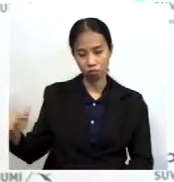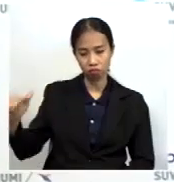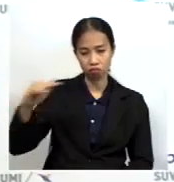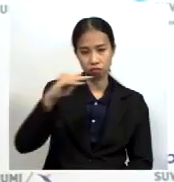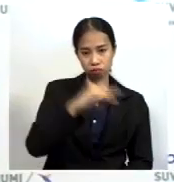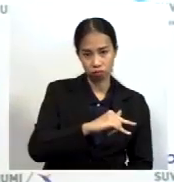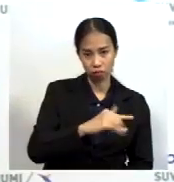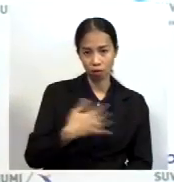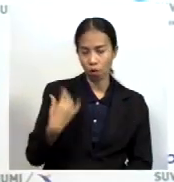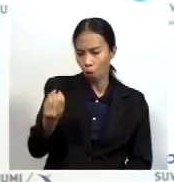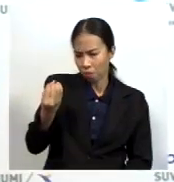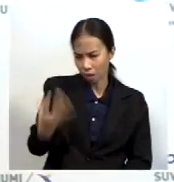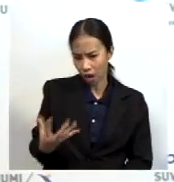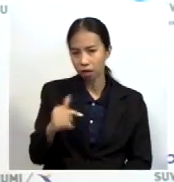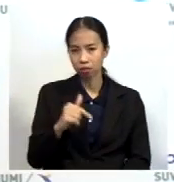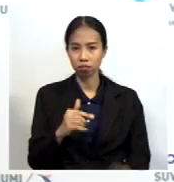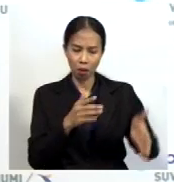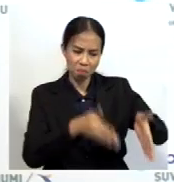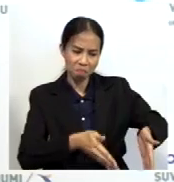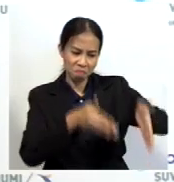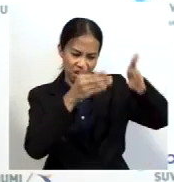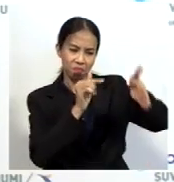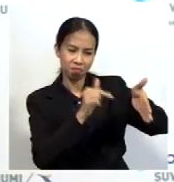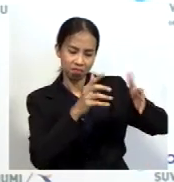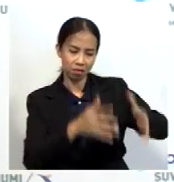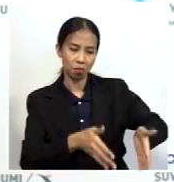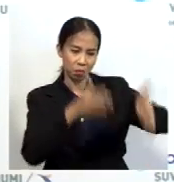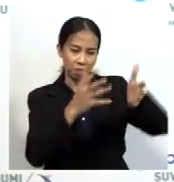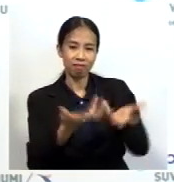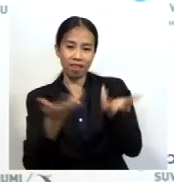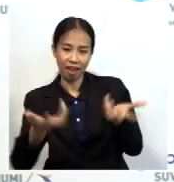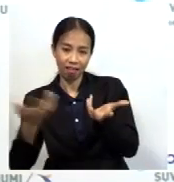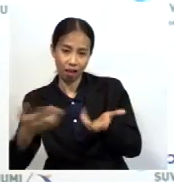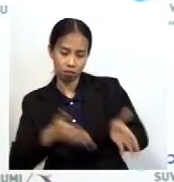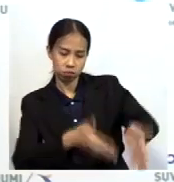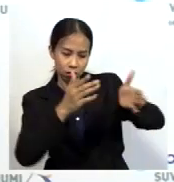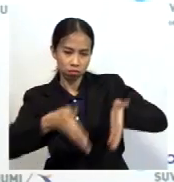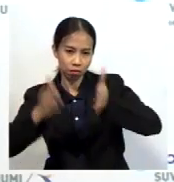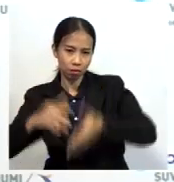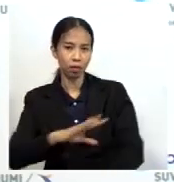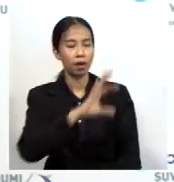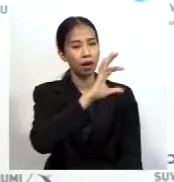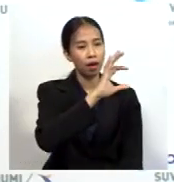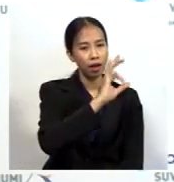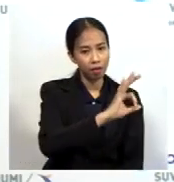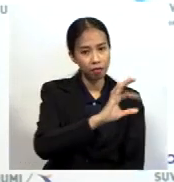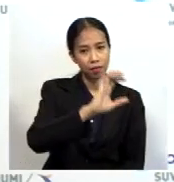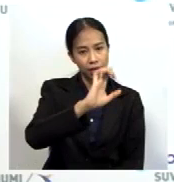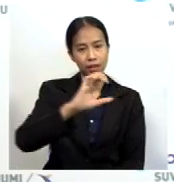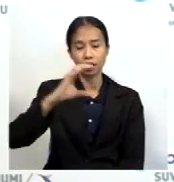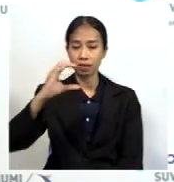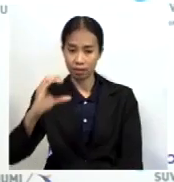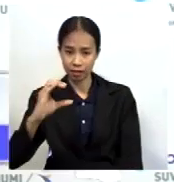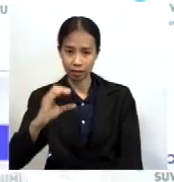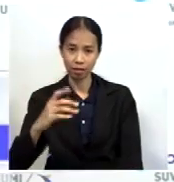าก priority สูงสุดจะต่อที่คอนคอร์ด F นะครับแล้วก็เลื่อนไปเป็น F E แล้วก็ C นะครับที่